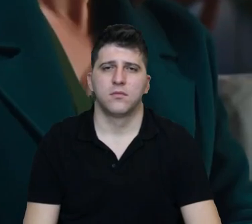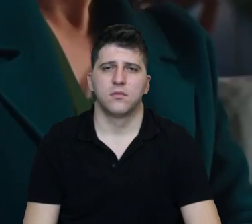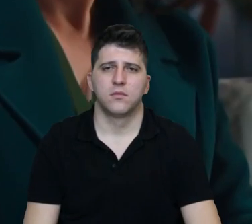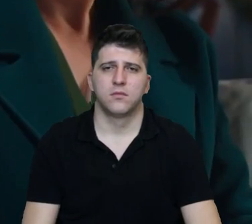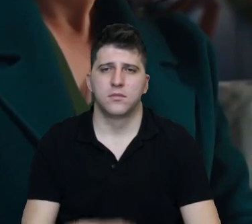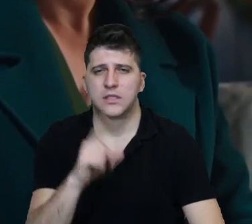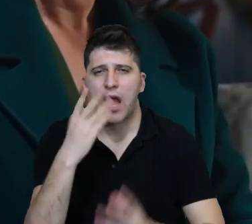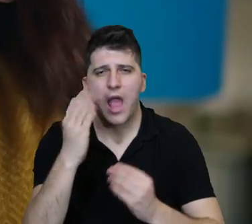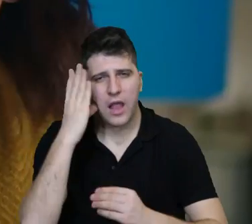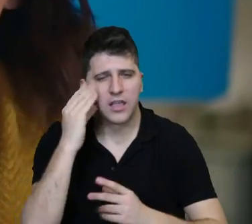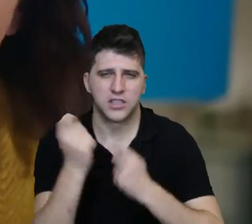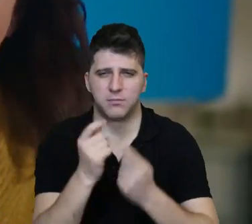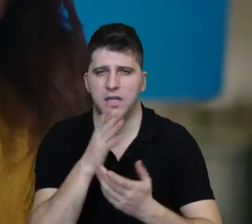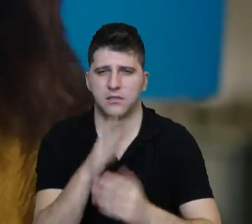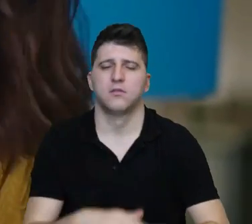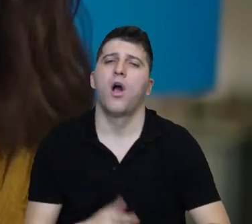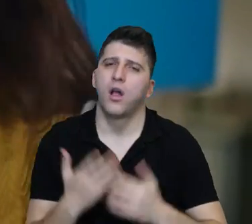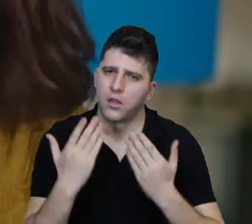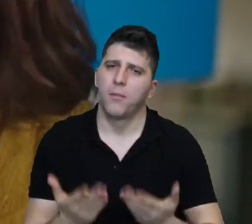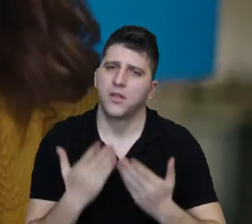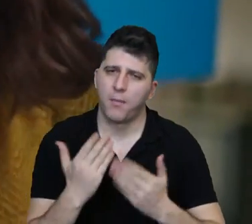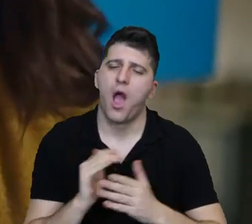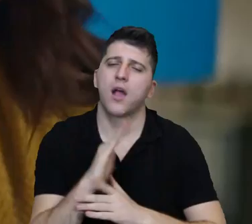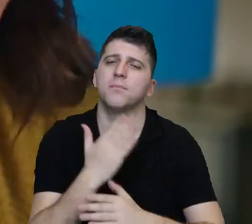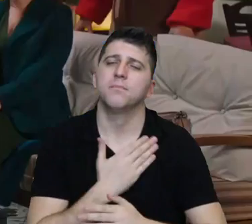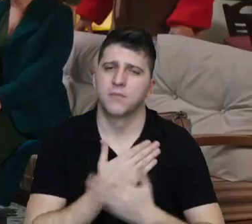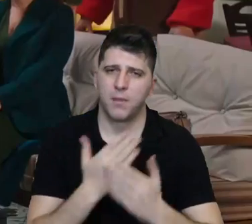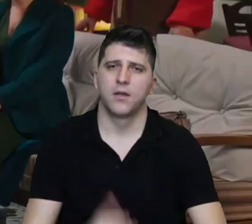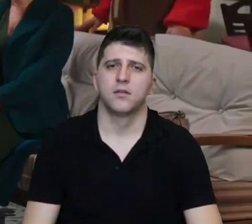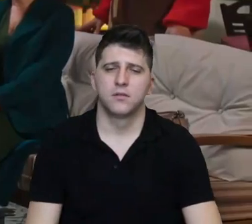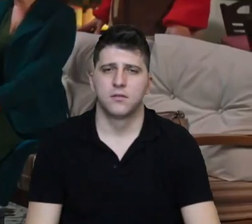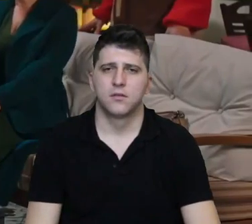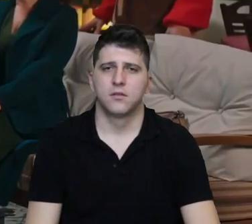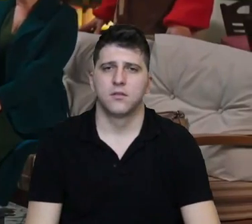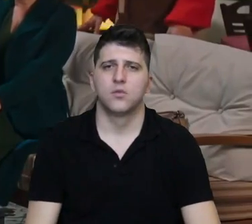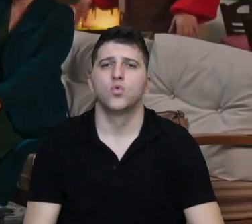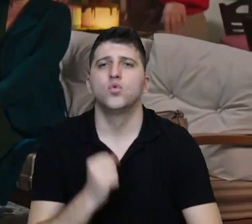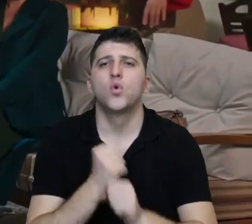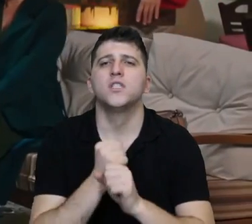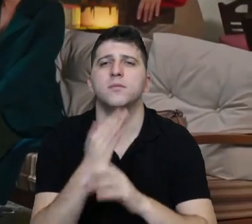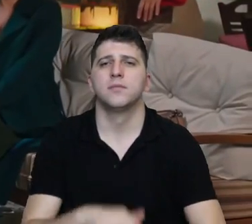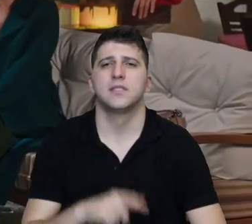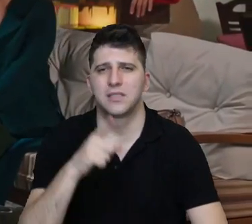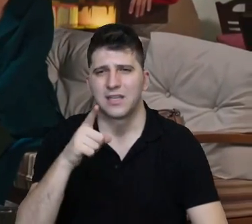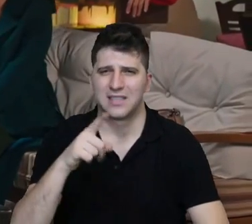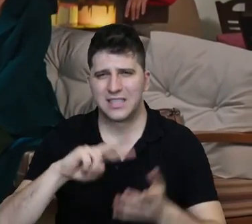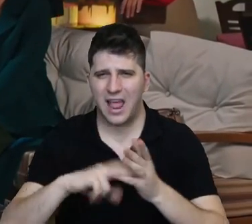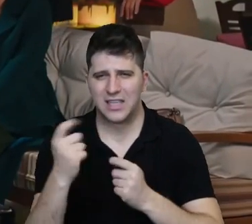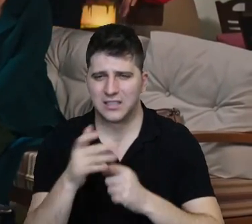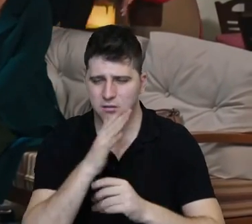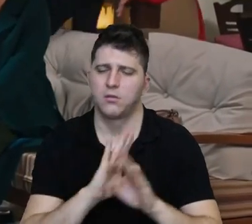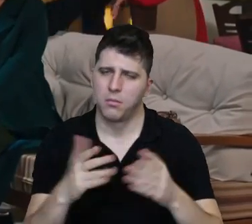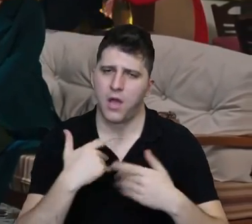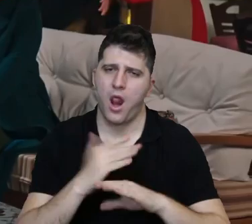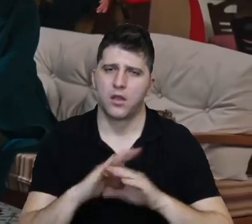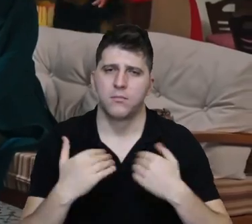Sen daha iyi anlarsın bu işlerden. Tabii tabii hayatım tabii. Gökçe'cim sen idare edersin değil tabii mi? Tabii ki tabii ki